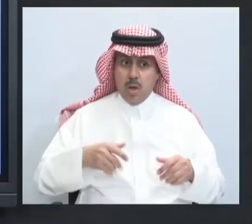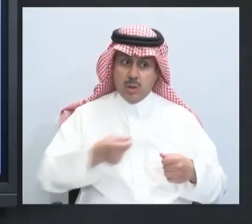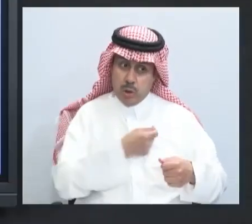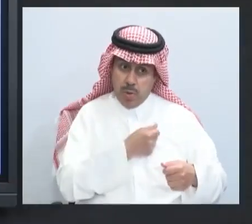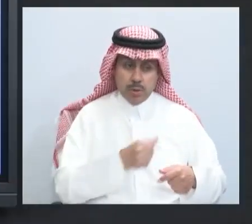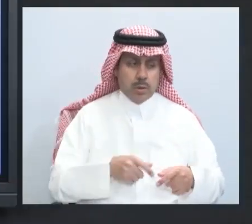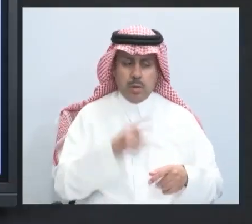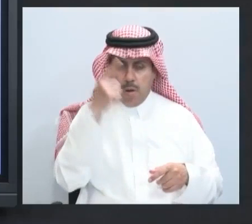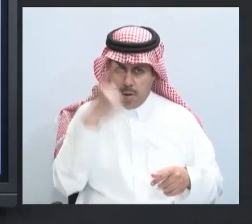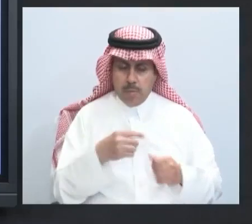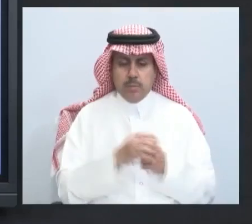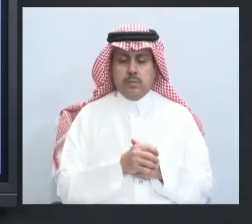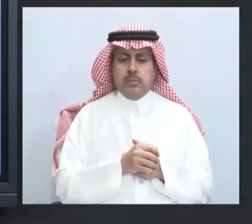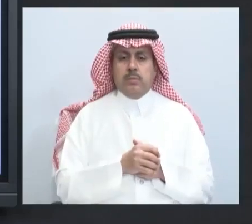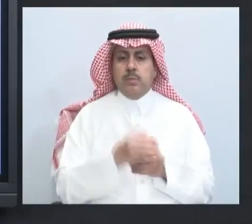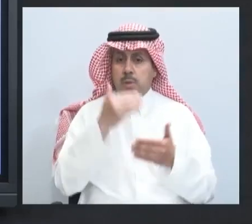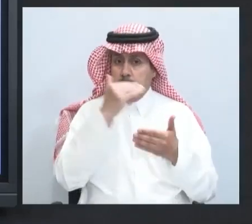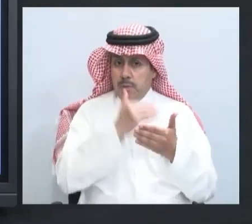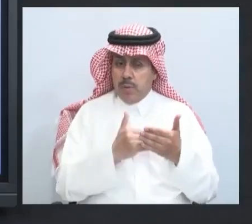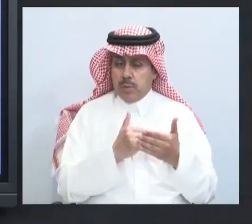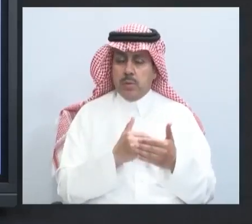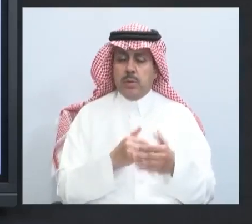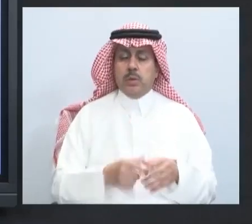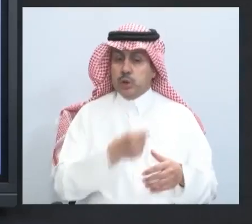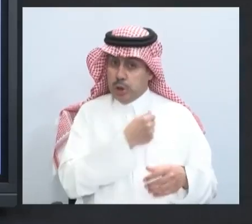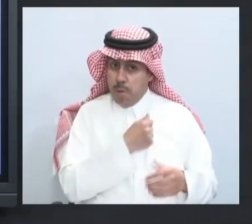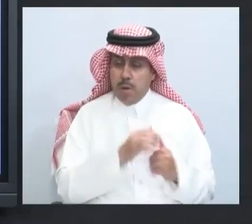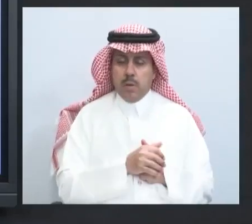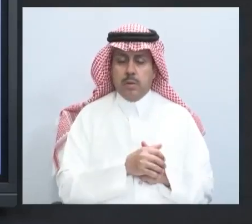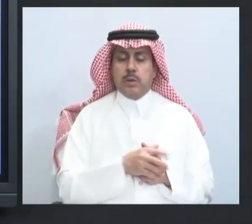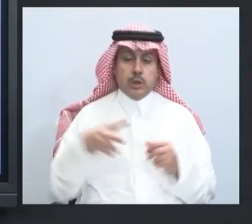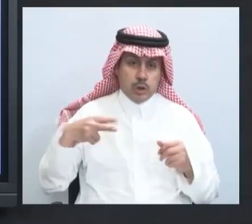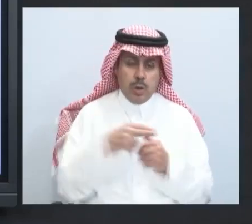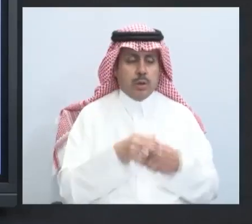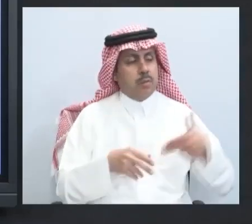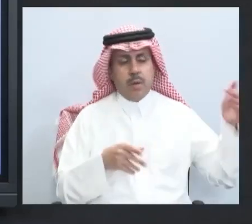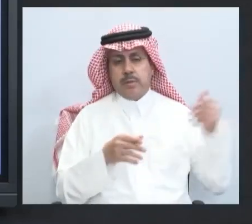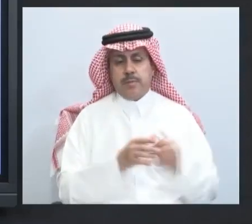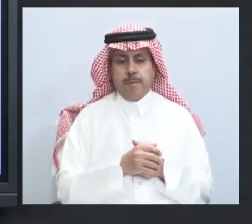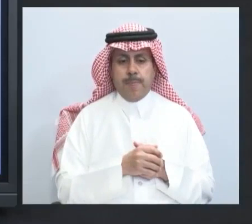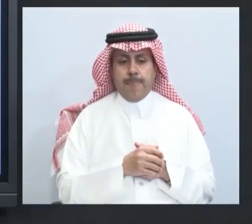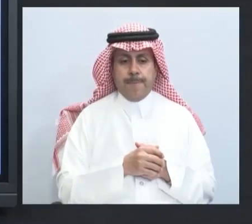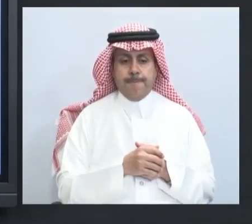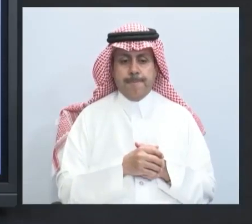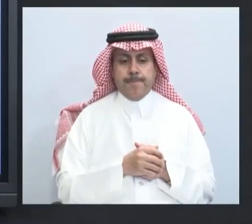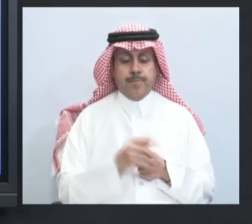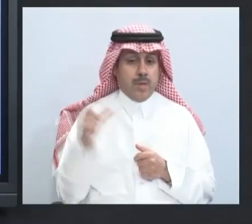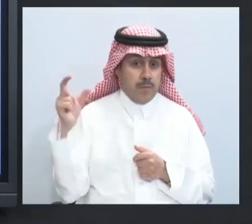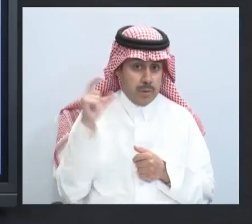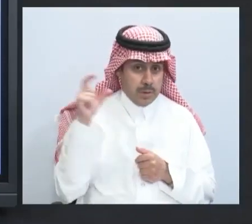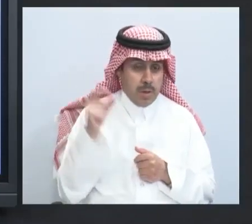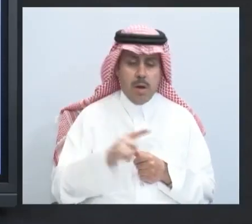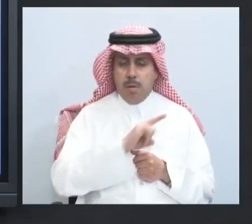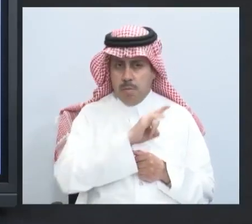حقيقه الامر هذه الامور تؤدي الى التباغض وتؤدي الى التقاطع والتدابر فالانسان ينهى